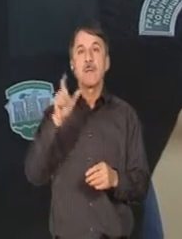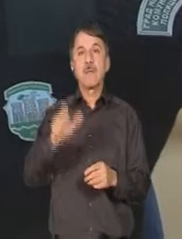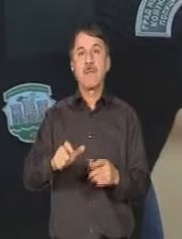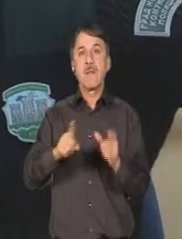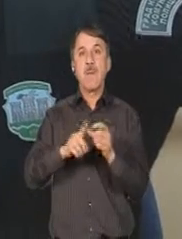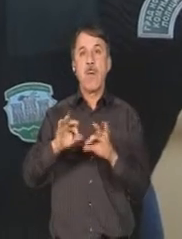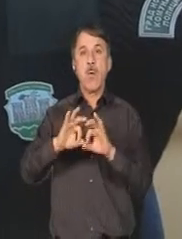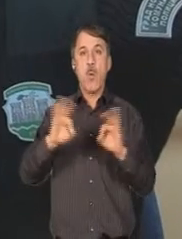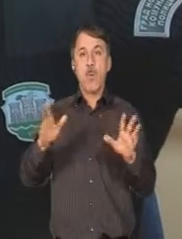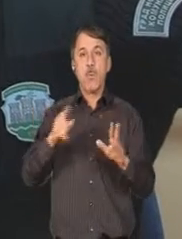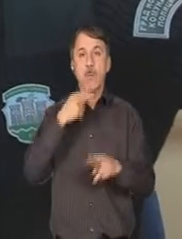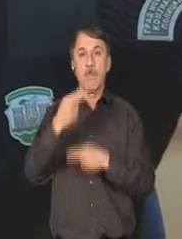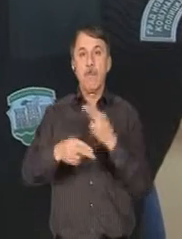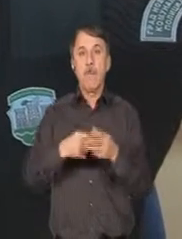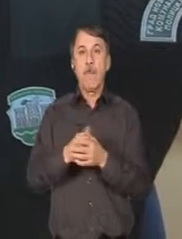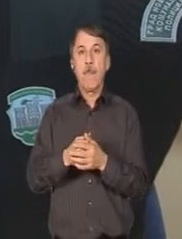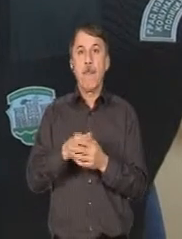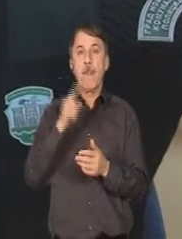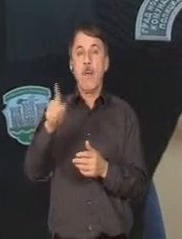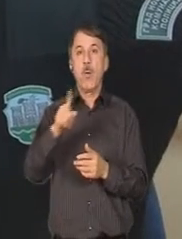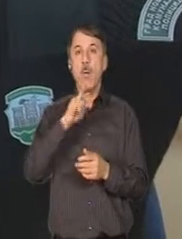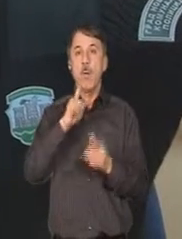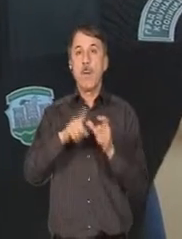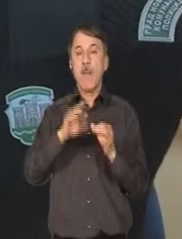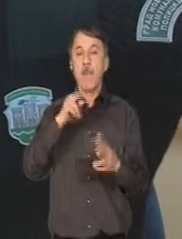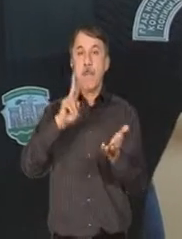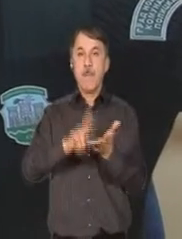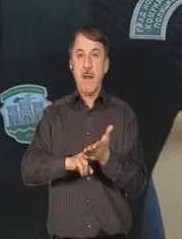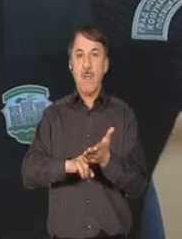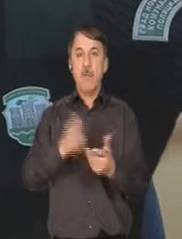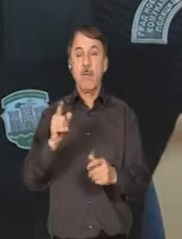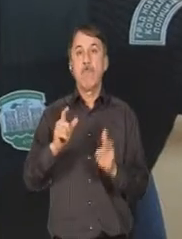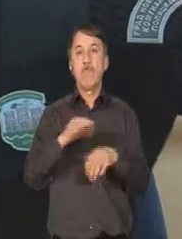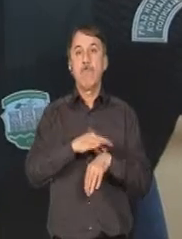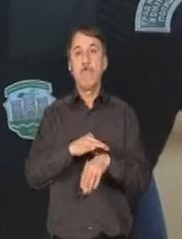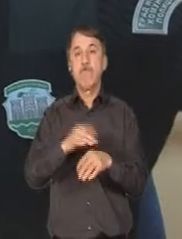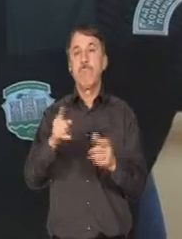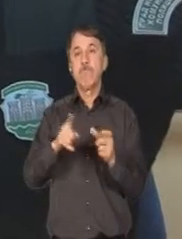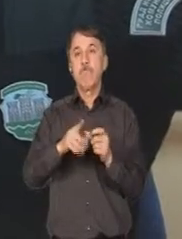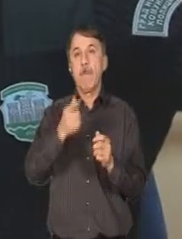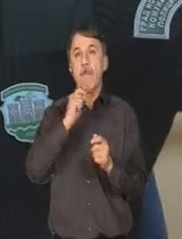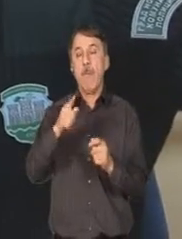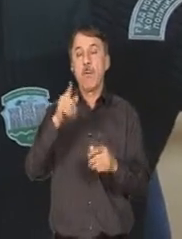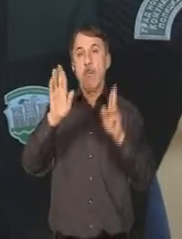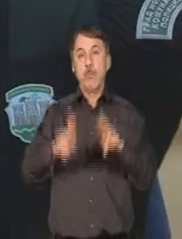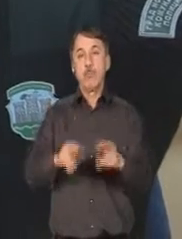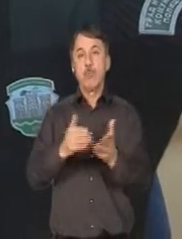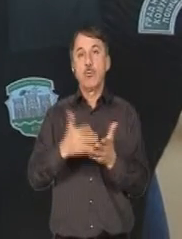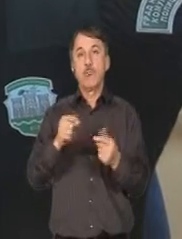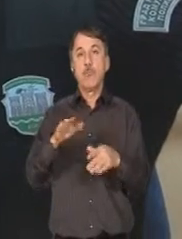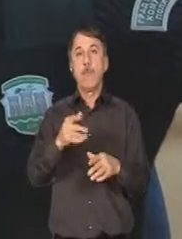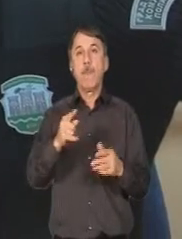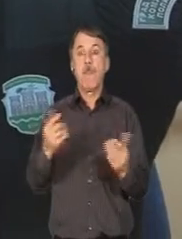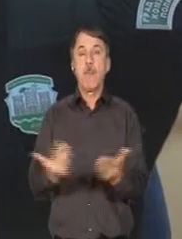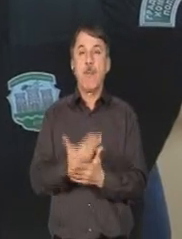policajac ima ovlašćenje da proveri identitet. E sad, identitet možete proveriti uvidom ličnu kartu, pasoš, odnosno validnu ispravu na